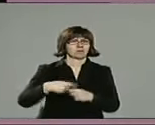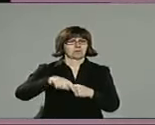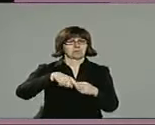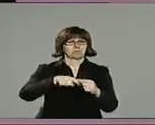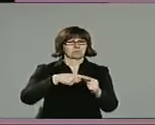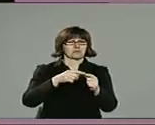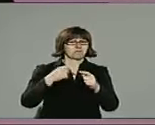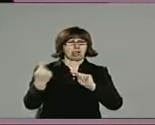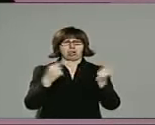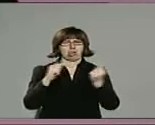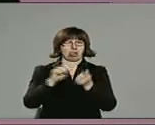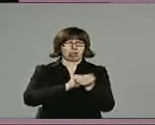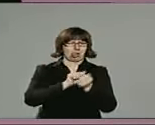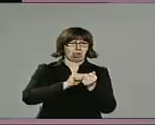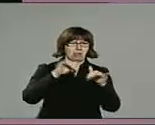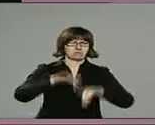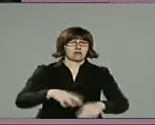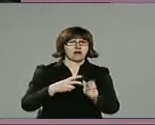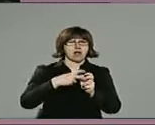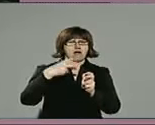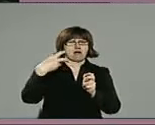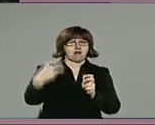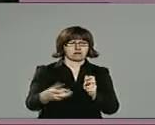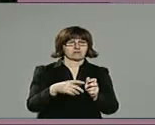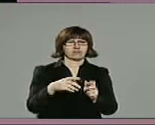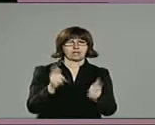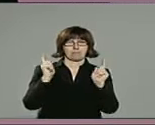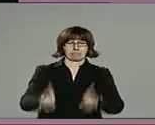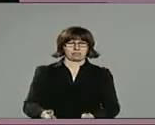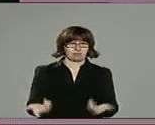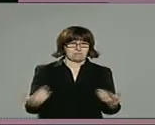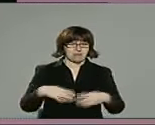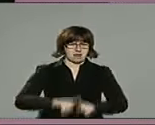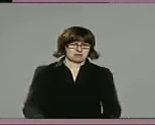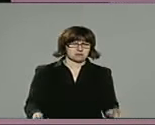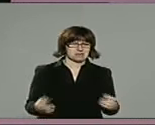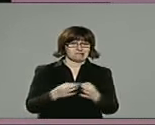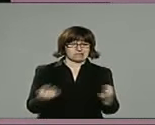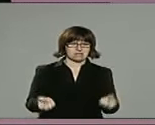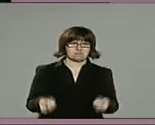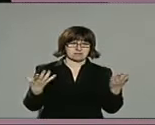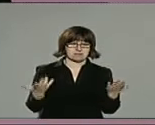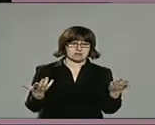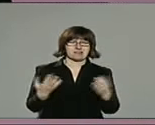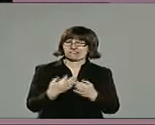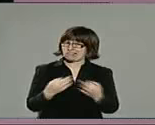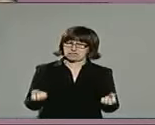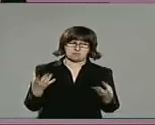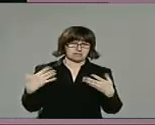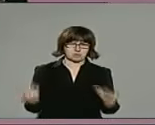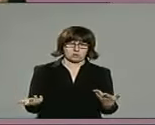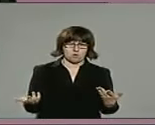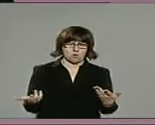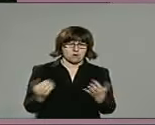endlose Zerreißproben und ein langes Leben im Jammertal. Nichts davon, liebe Genossinnen und Genossen,